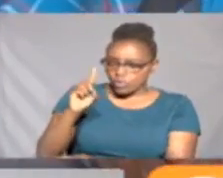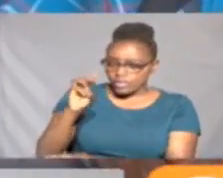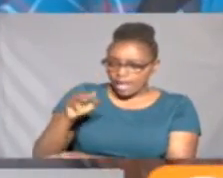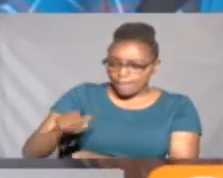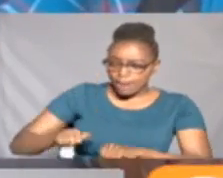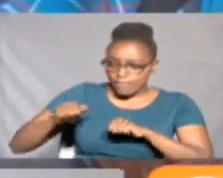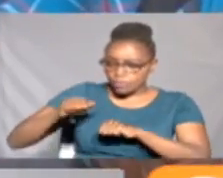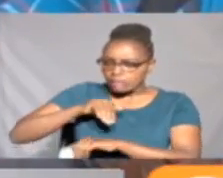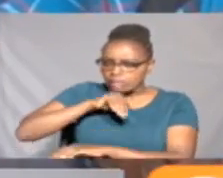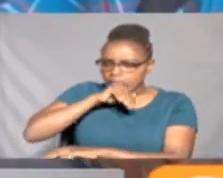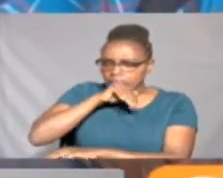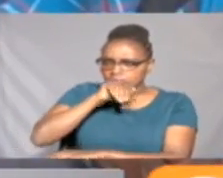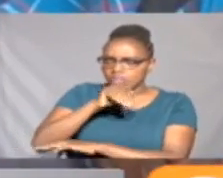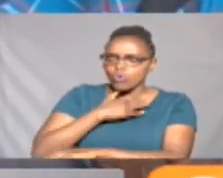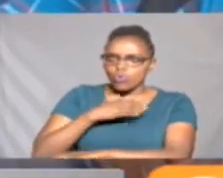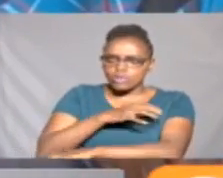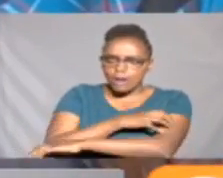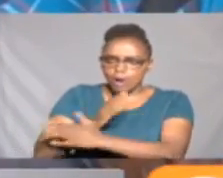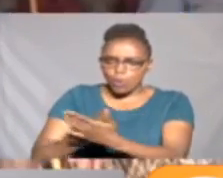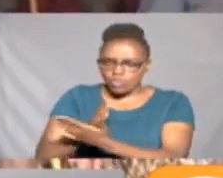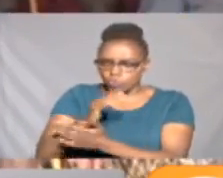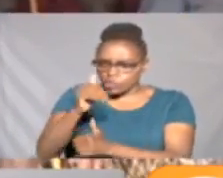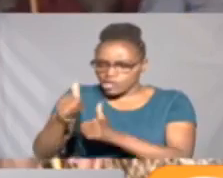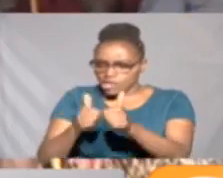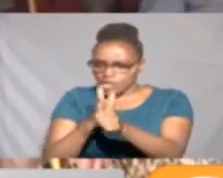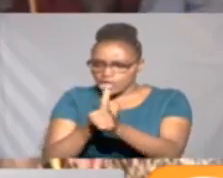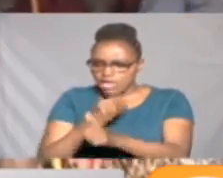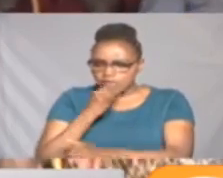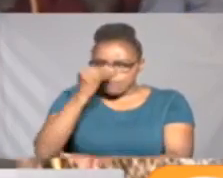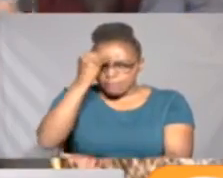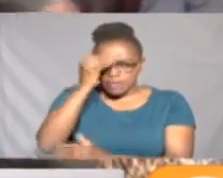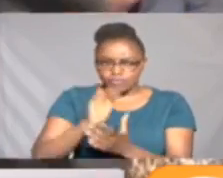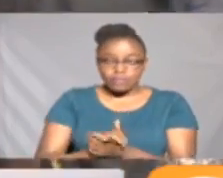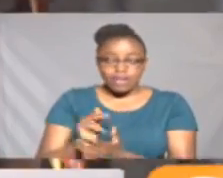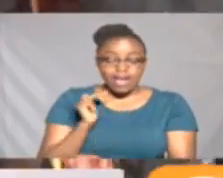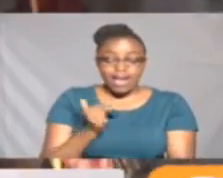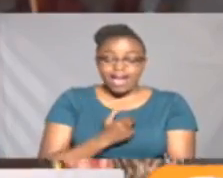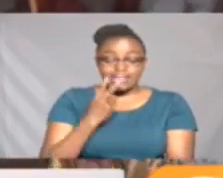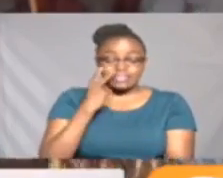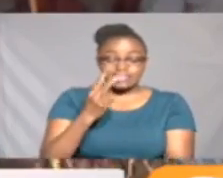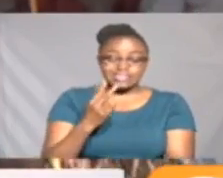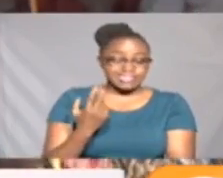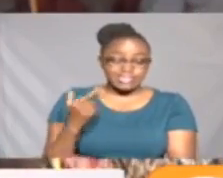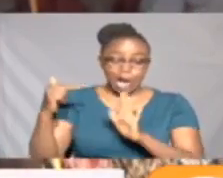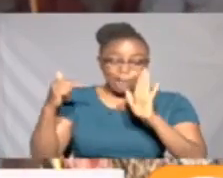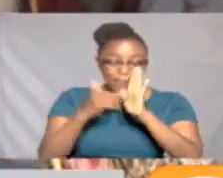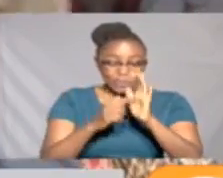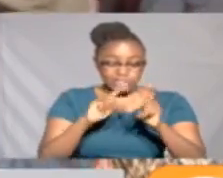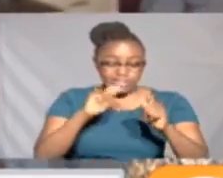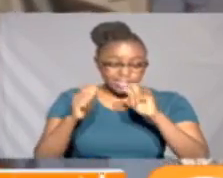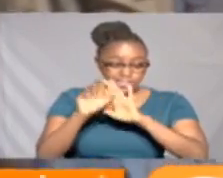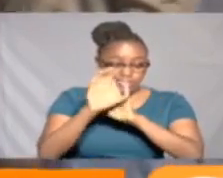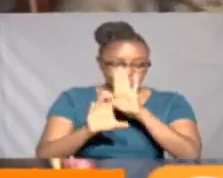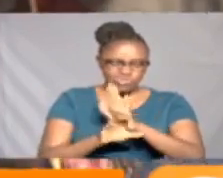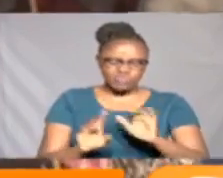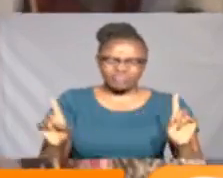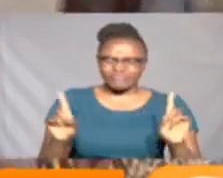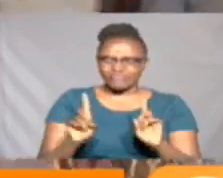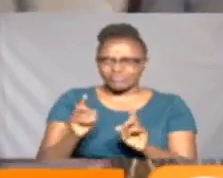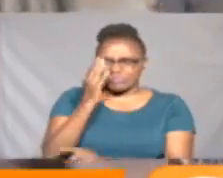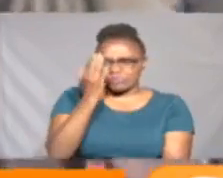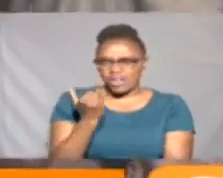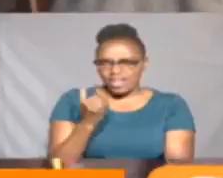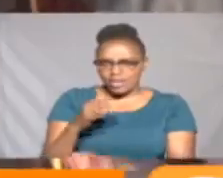Raila Odinga of seeking power through the back door. Hizi wengine, atuoni sababu ya kubadilisha hata katiba. Kwa